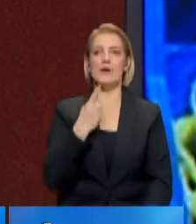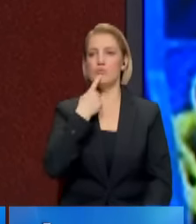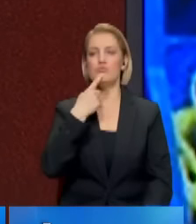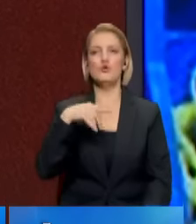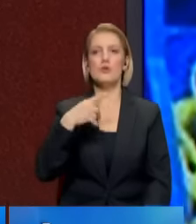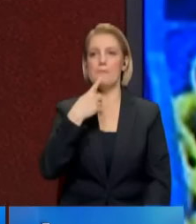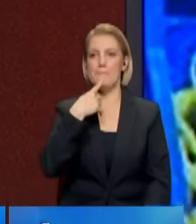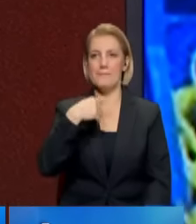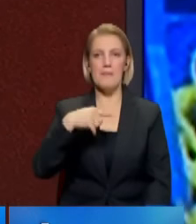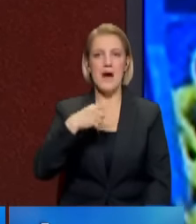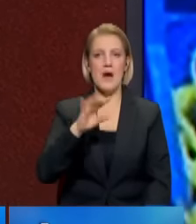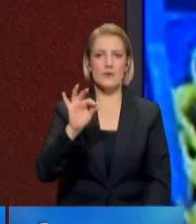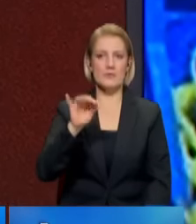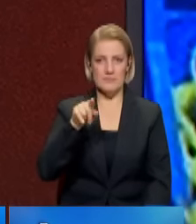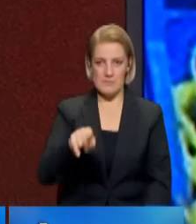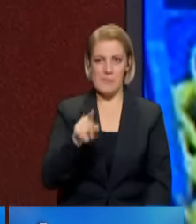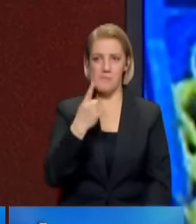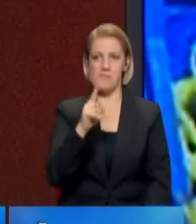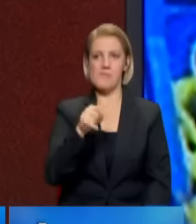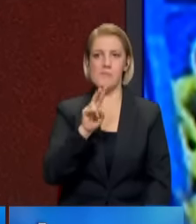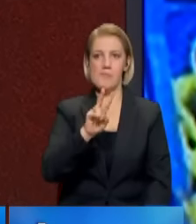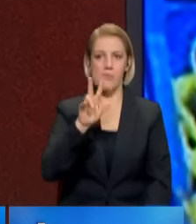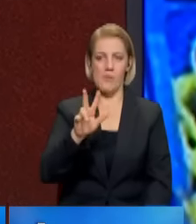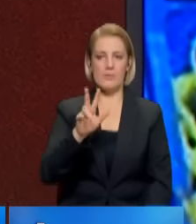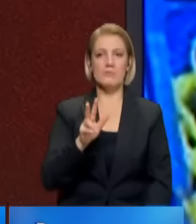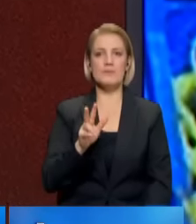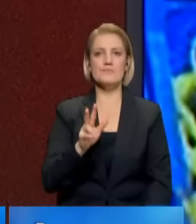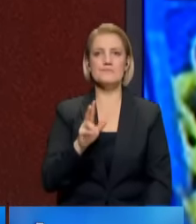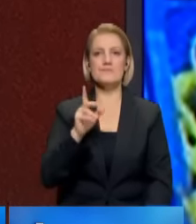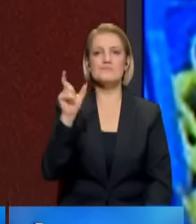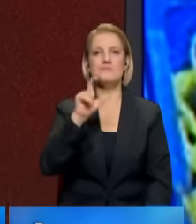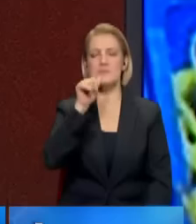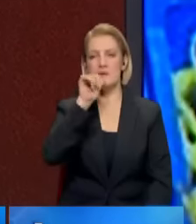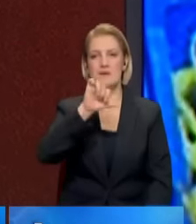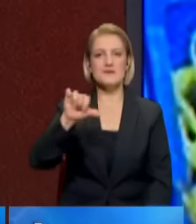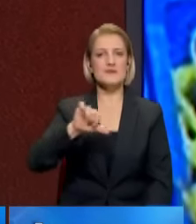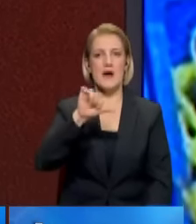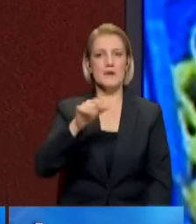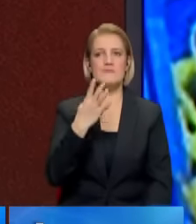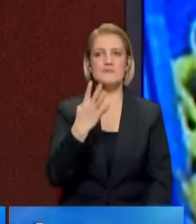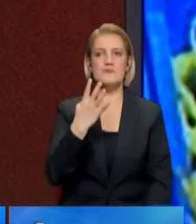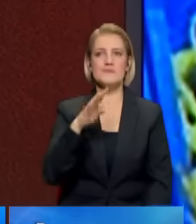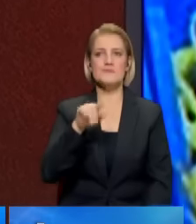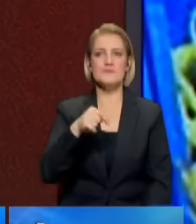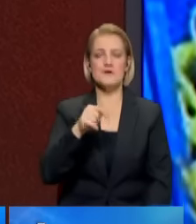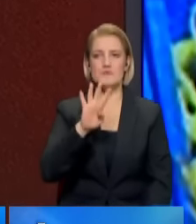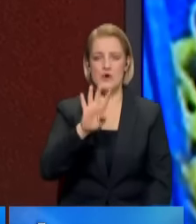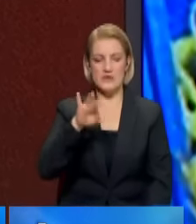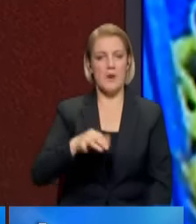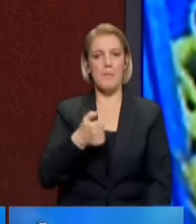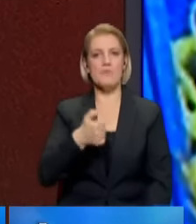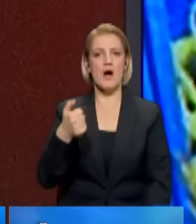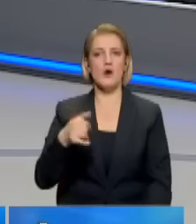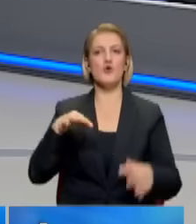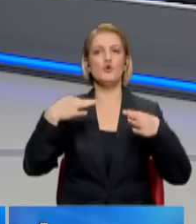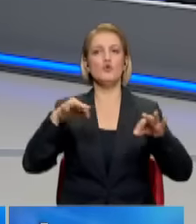biber 1 lira 30 kuruşmuş. 29,5 liraya yükselmiş. Ayçiçek yağı 4 liradan 66,5 liraya yükselmiş.